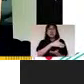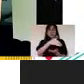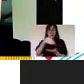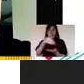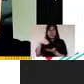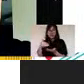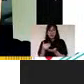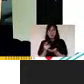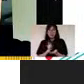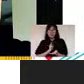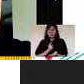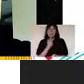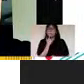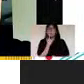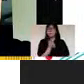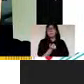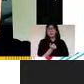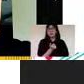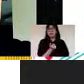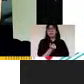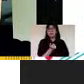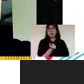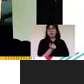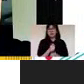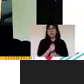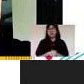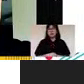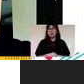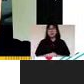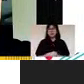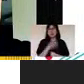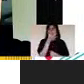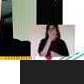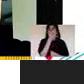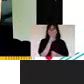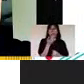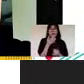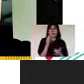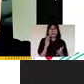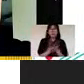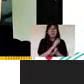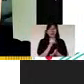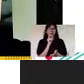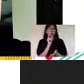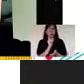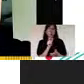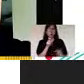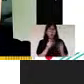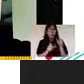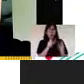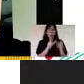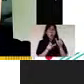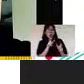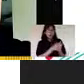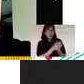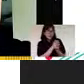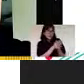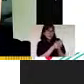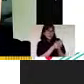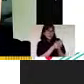penting, dan ini bisa menjadi entry point bagi berbagai penyalahgunaan yang bisa